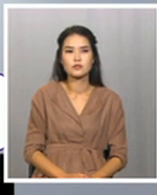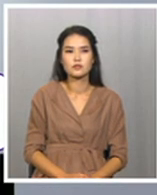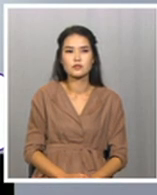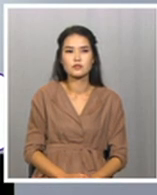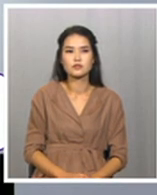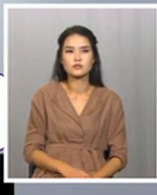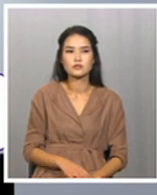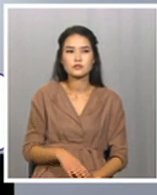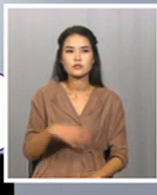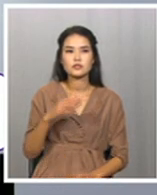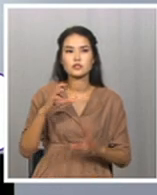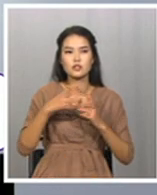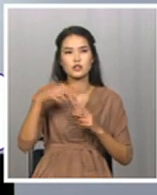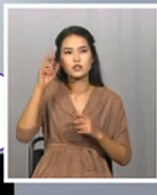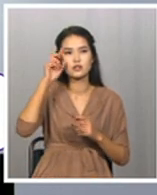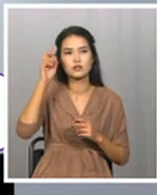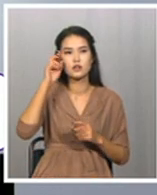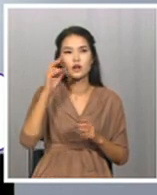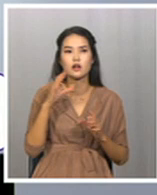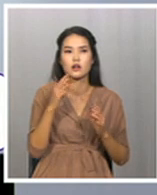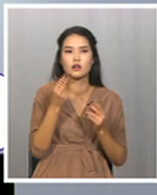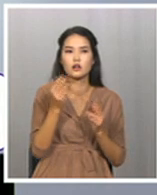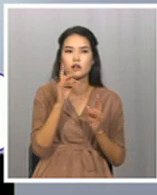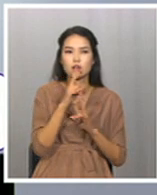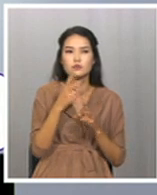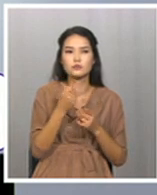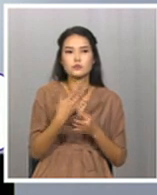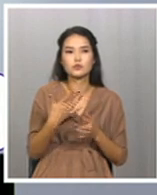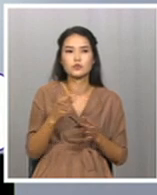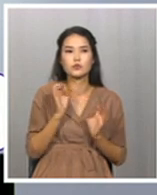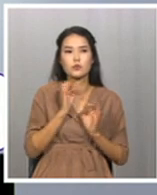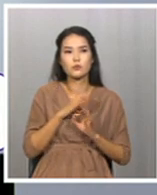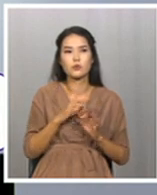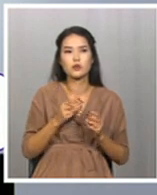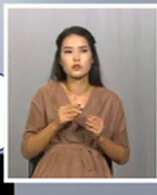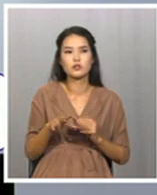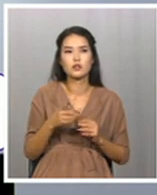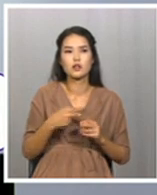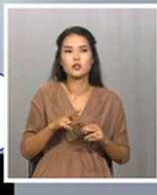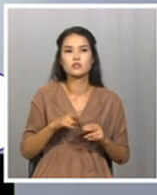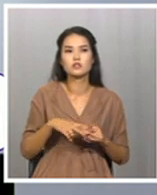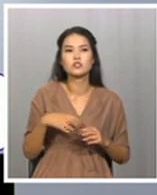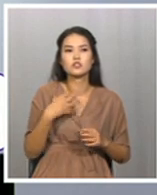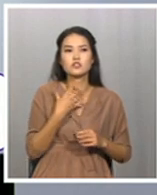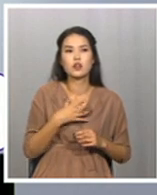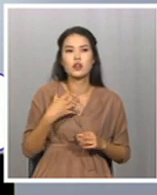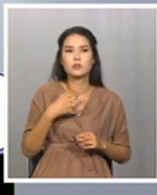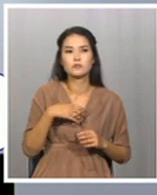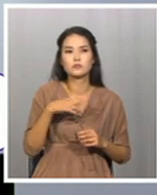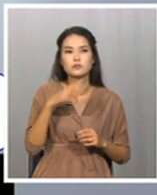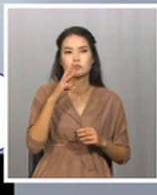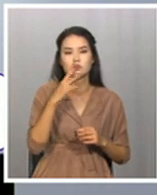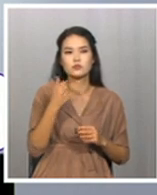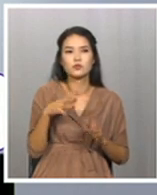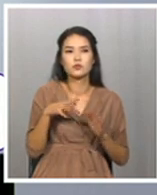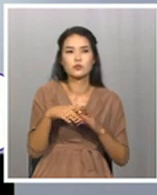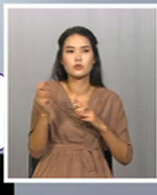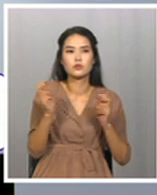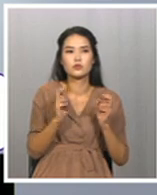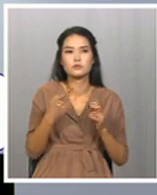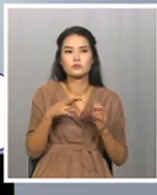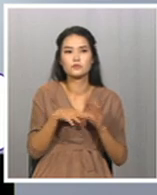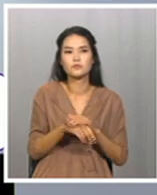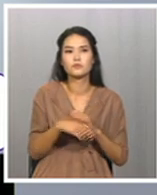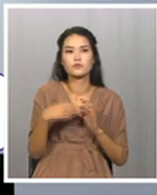Ел экономикасының ауқымы мен қуаттылығын көп жағдайларда жалпы жиынтық өнім мен есептейді. Оның